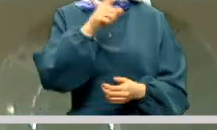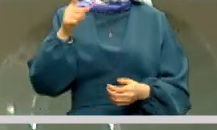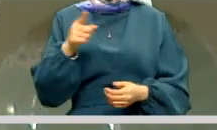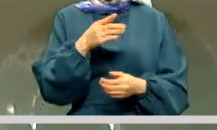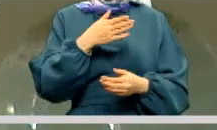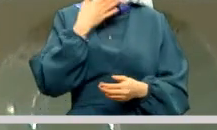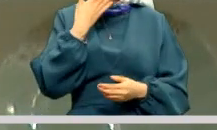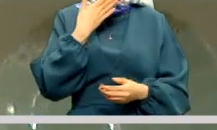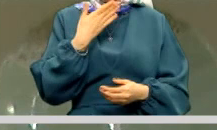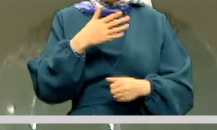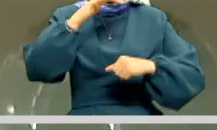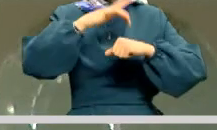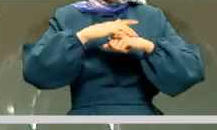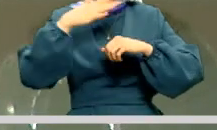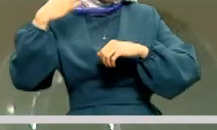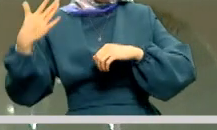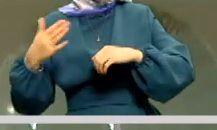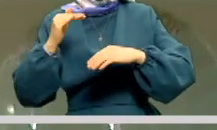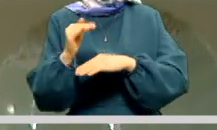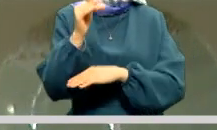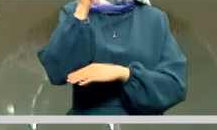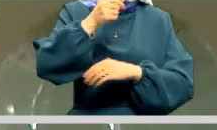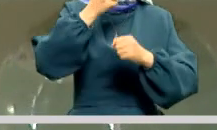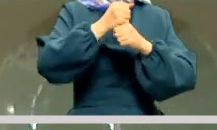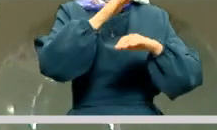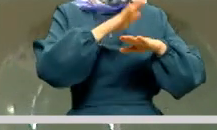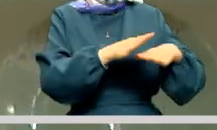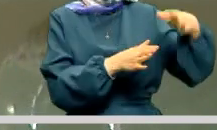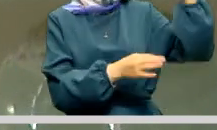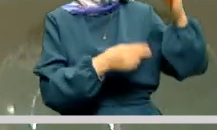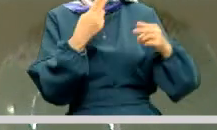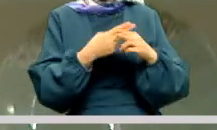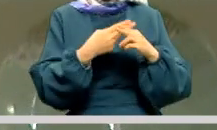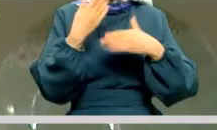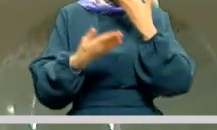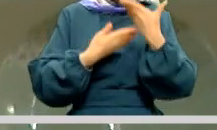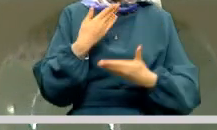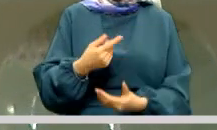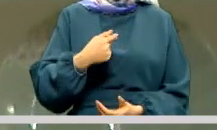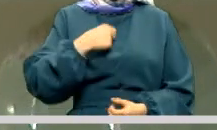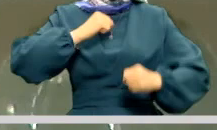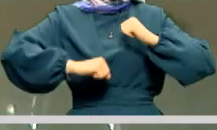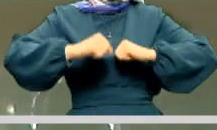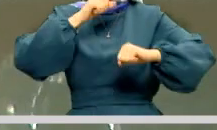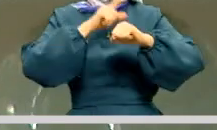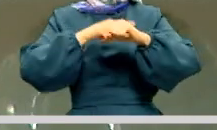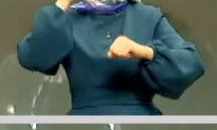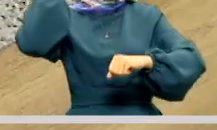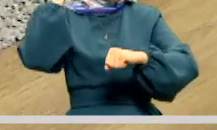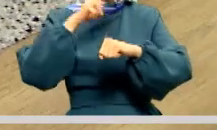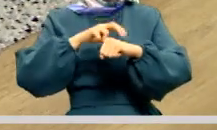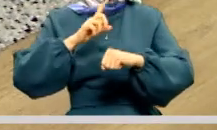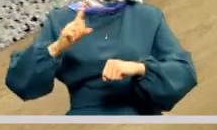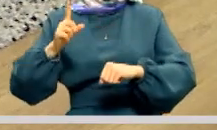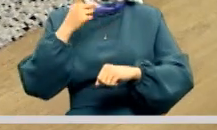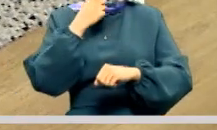yurt dışında yaşayan ya da orada görev yapan kişilerden örnek verdiniz Ben de mesela üniversite döneminden hatırlarım hocam Yaklaşık 10